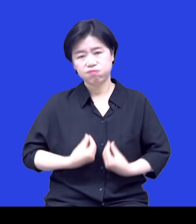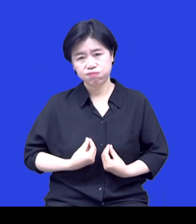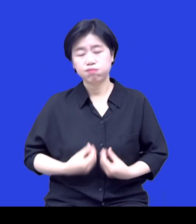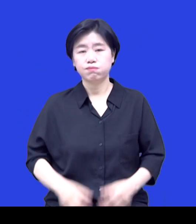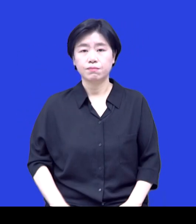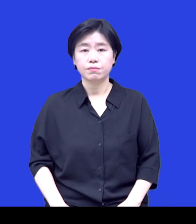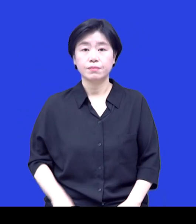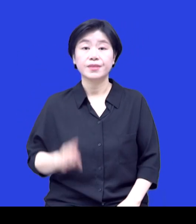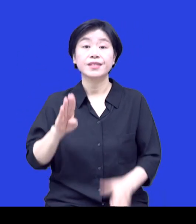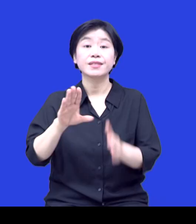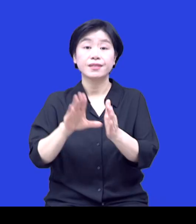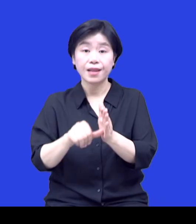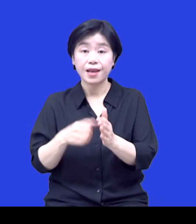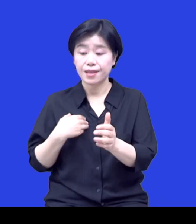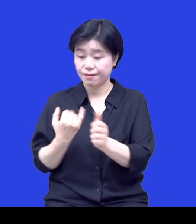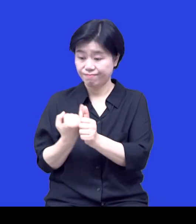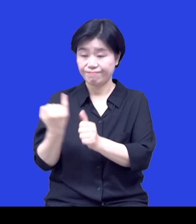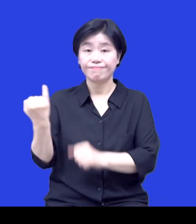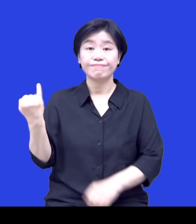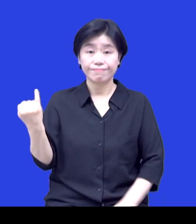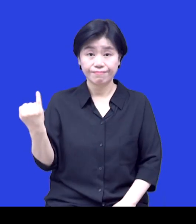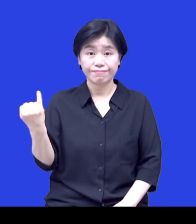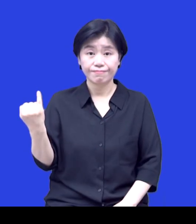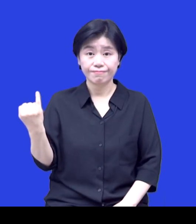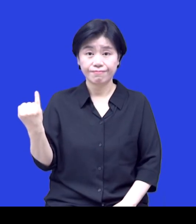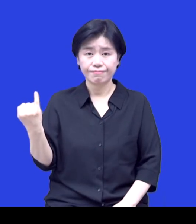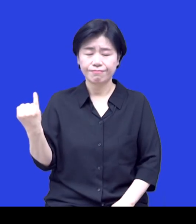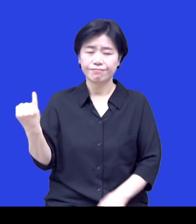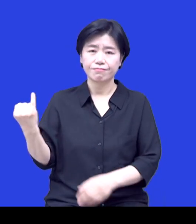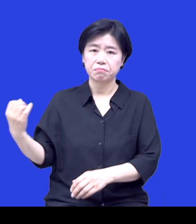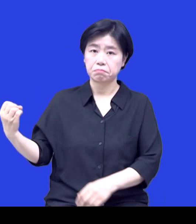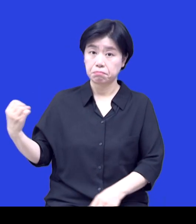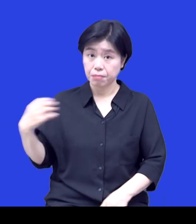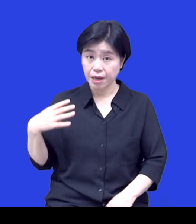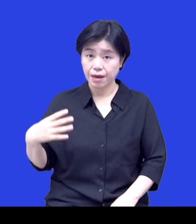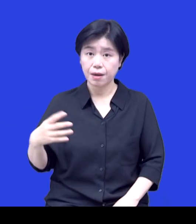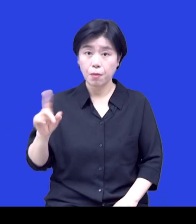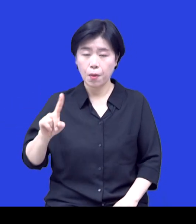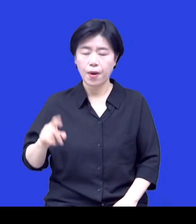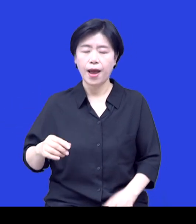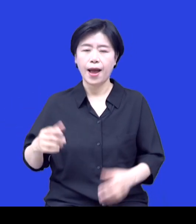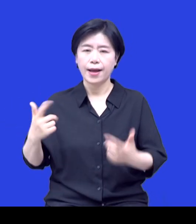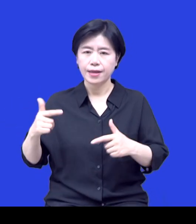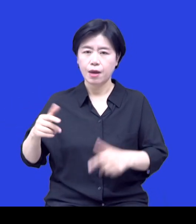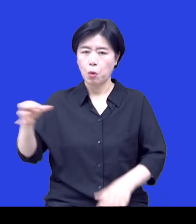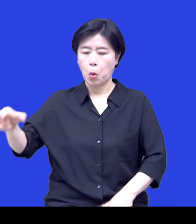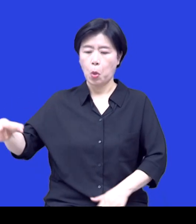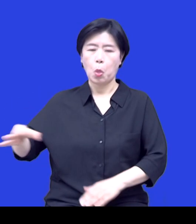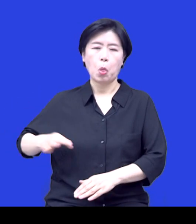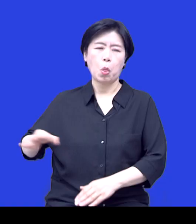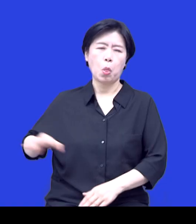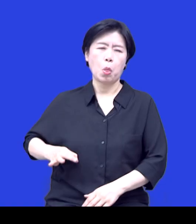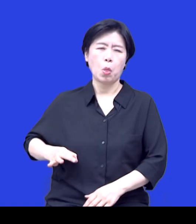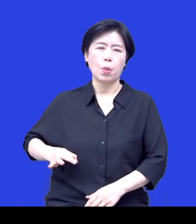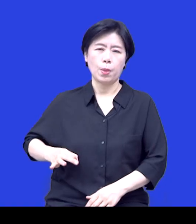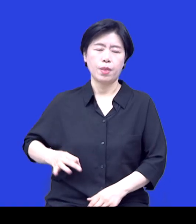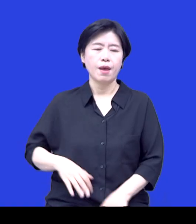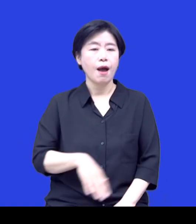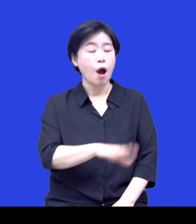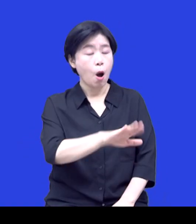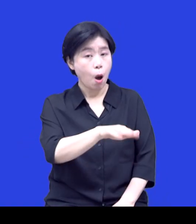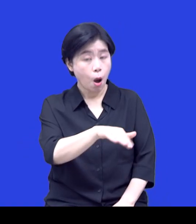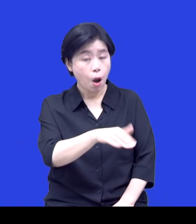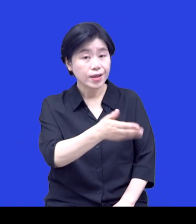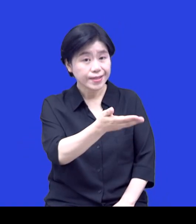우리 아내가 너무 고마웠어요. 그러면서 항상 용돈도 두둑하게 넣어주면서